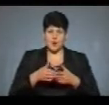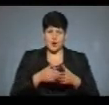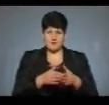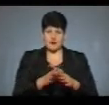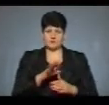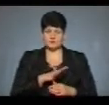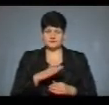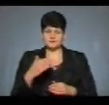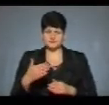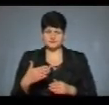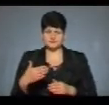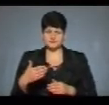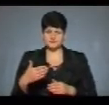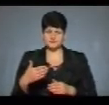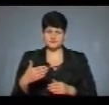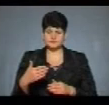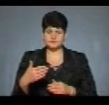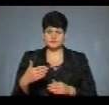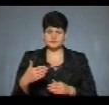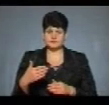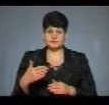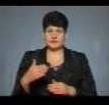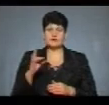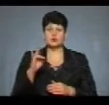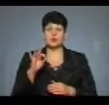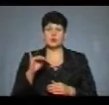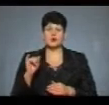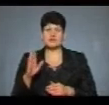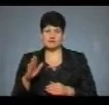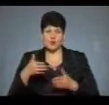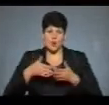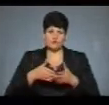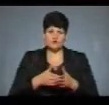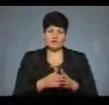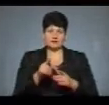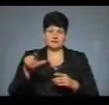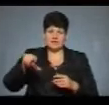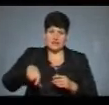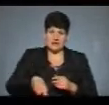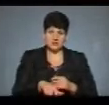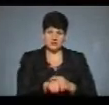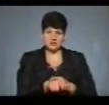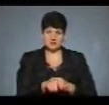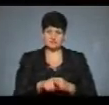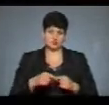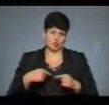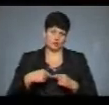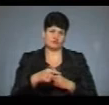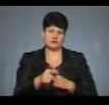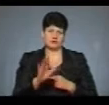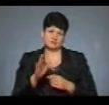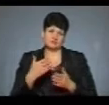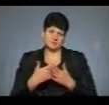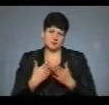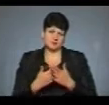і з-під тої нової курчах, то з-під нього буде річка звідси. Буде довжина десь приблизно, я так